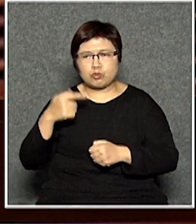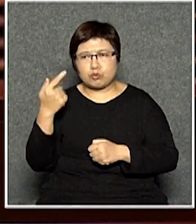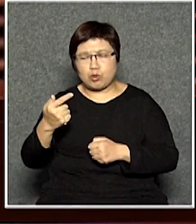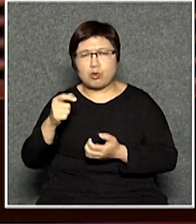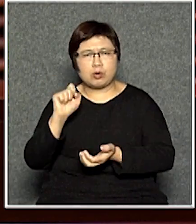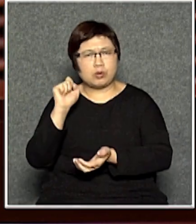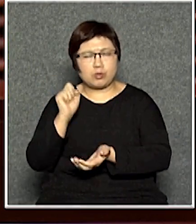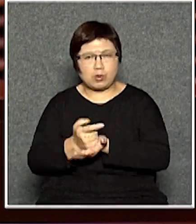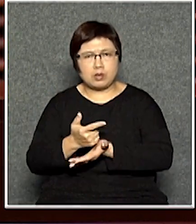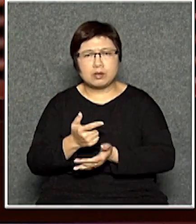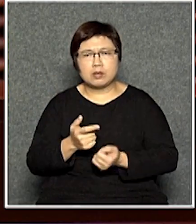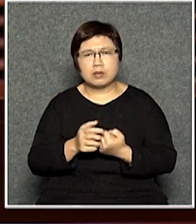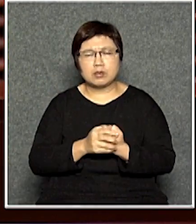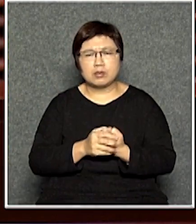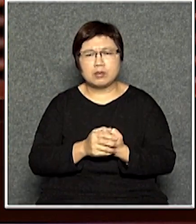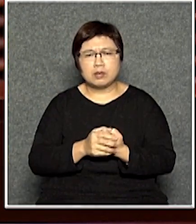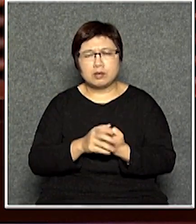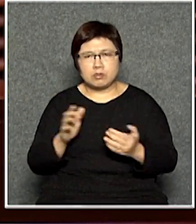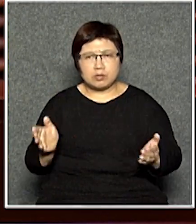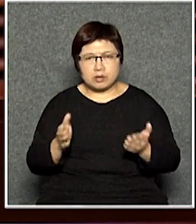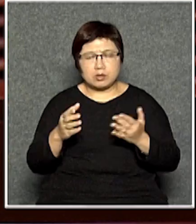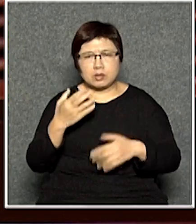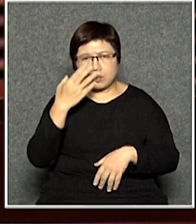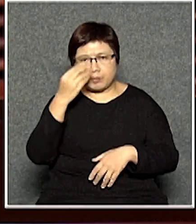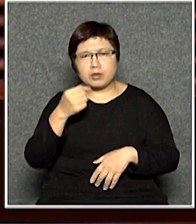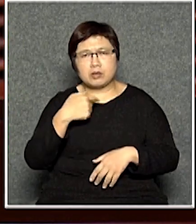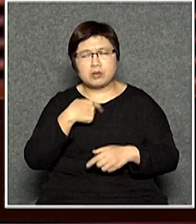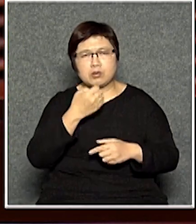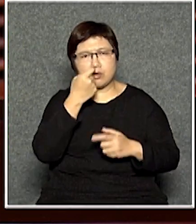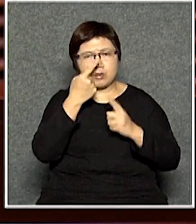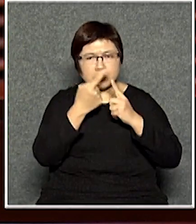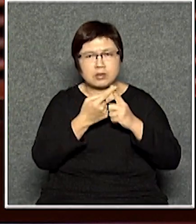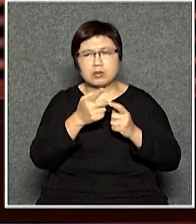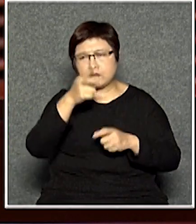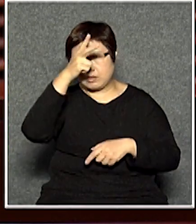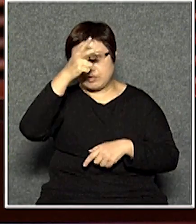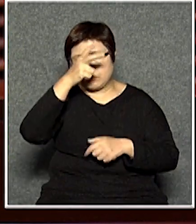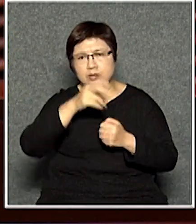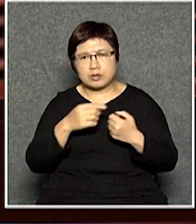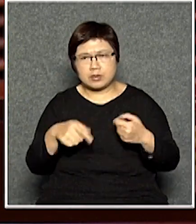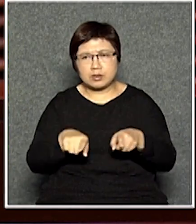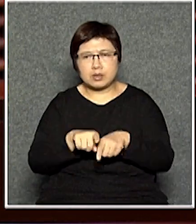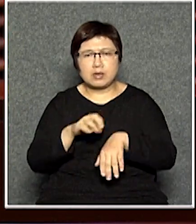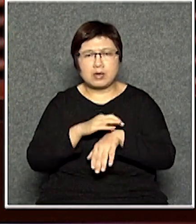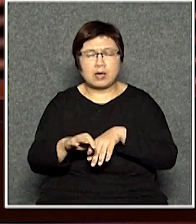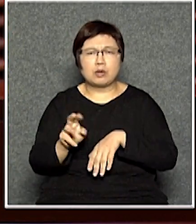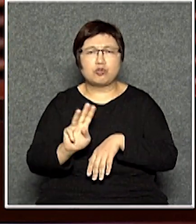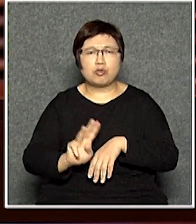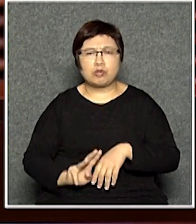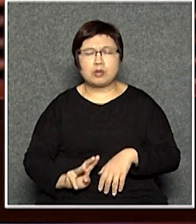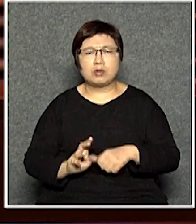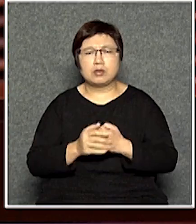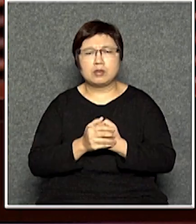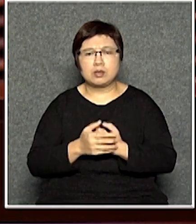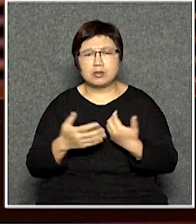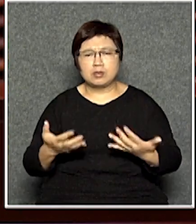貴，而這樣就要促成一個誘因，讓我們的市民、讓我們的政府一起去節省用水。因為